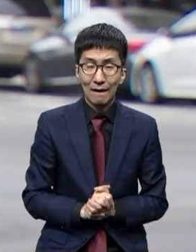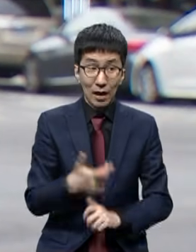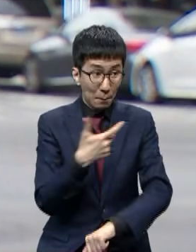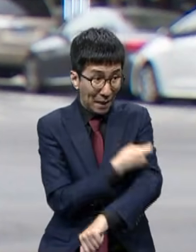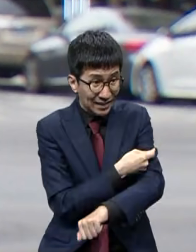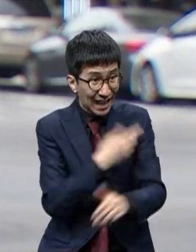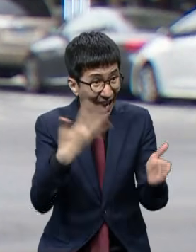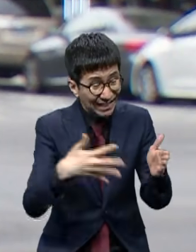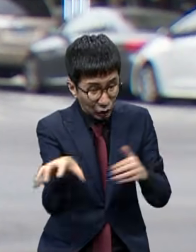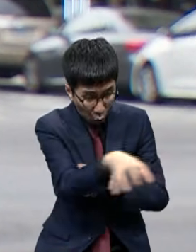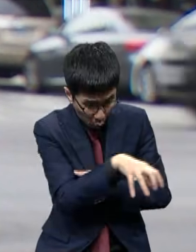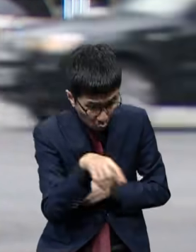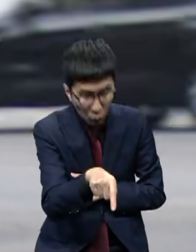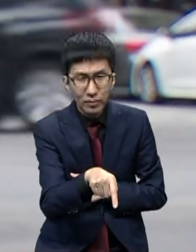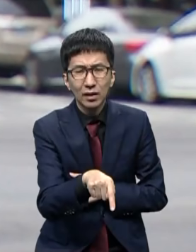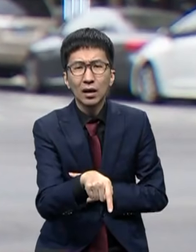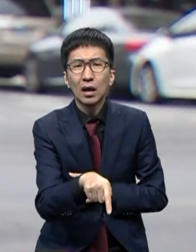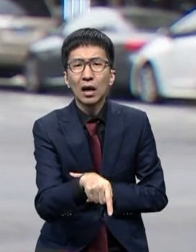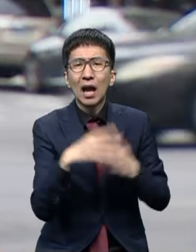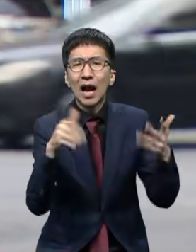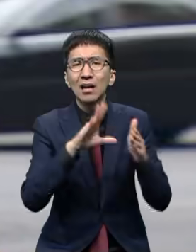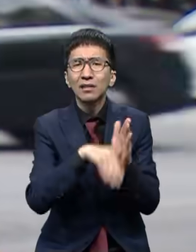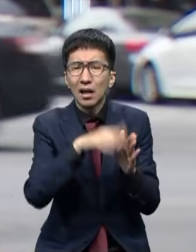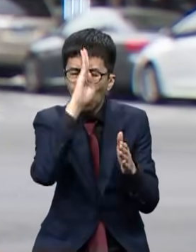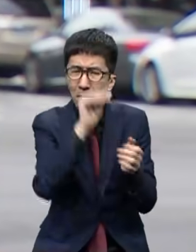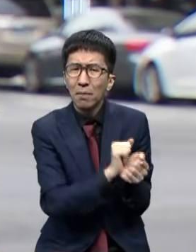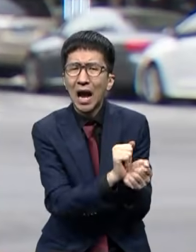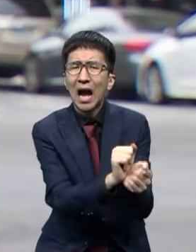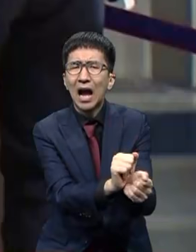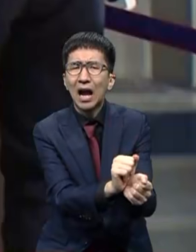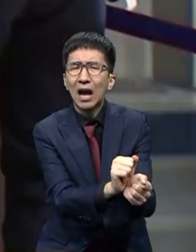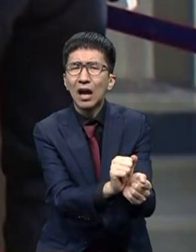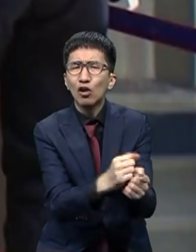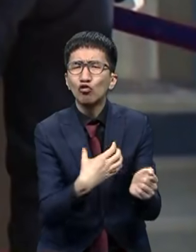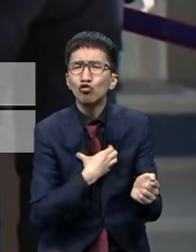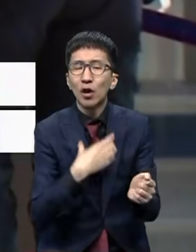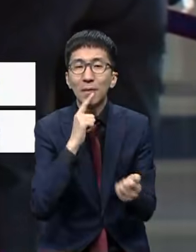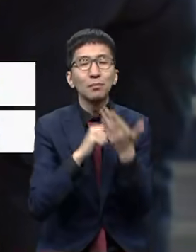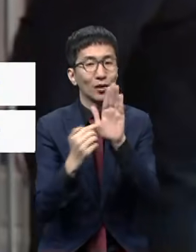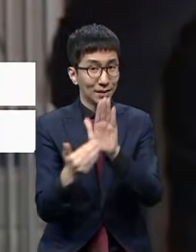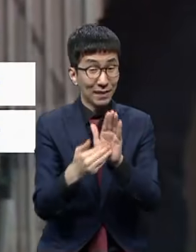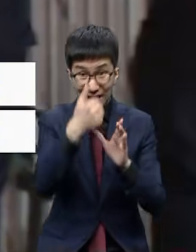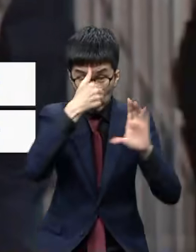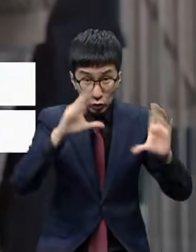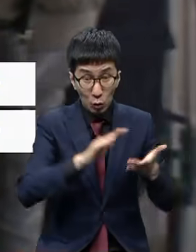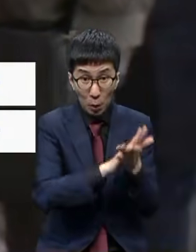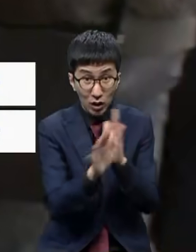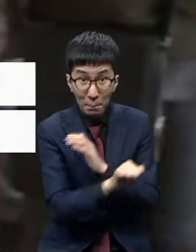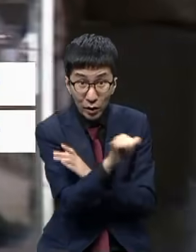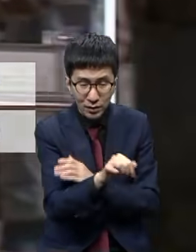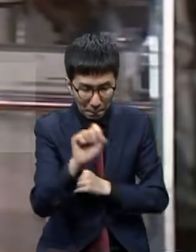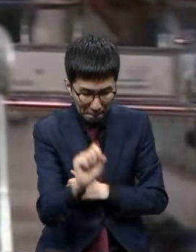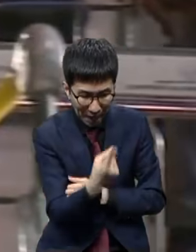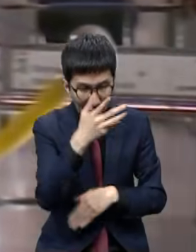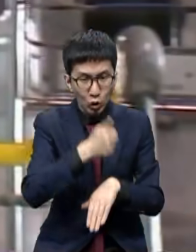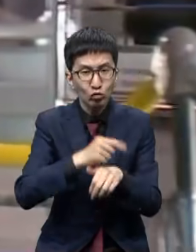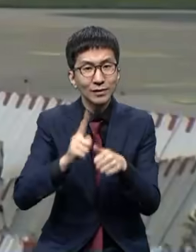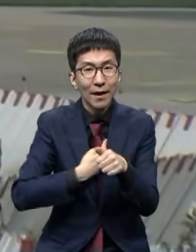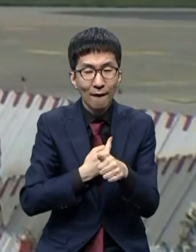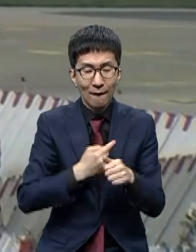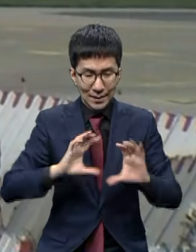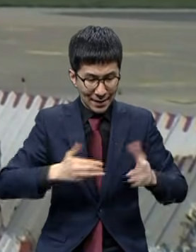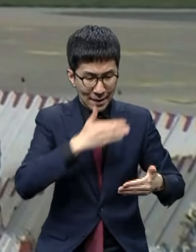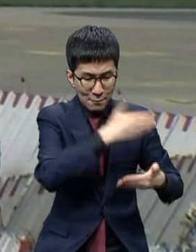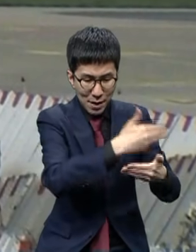지역을 중심으로 가을철 대유행이 일어날 수 있다고 경고했습니다. 델타 변이의 기승에 세계 각국은 다시 문을 닫아 걸고